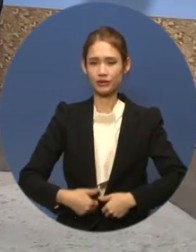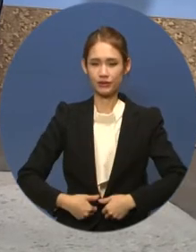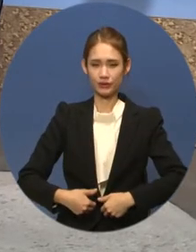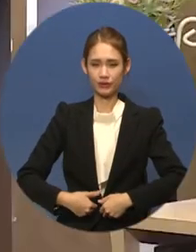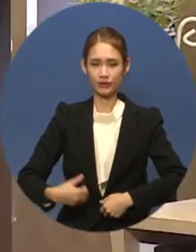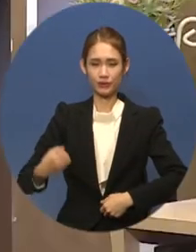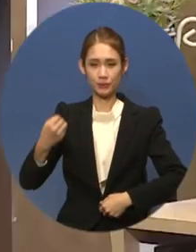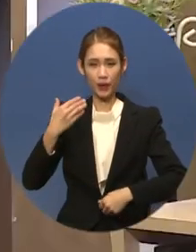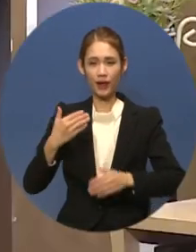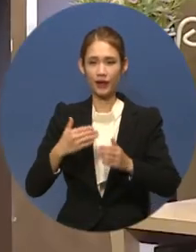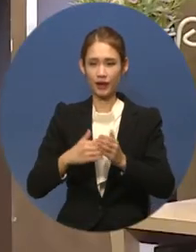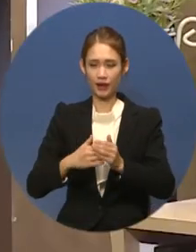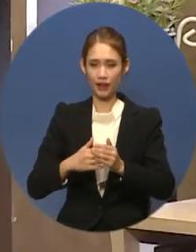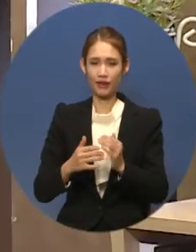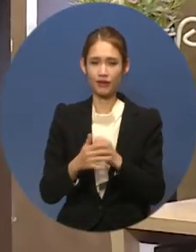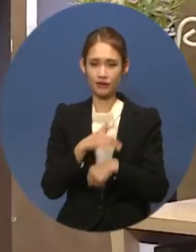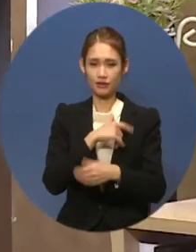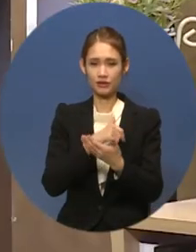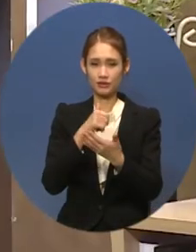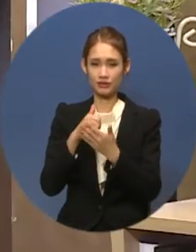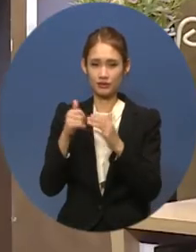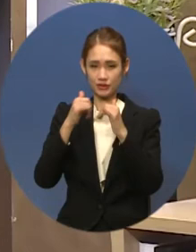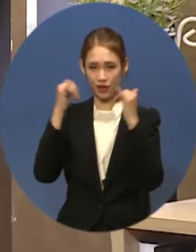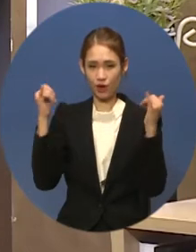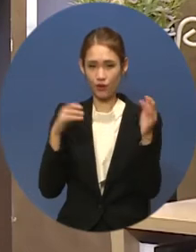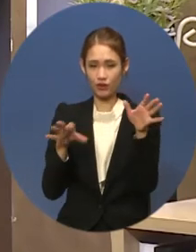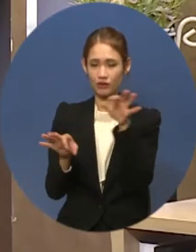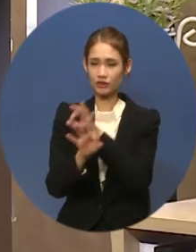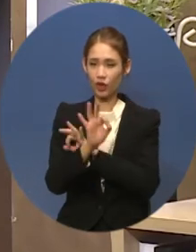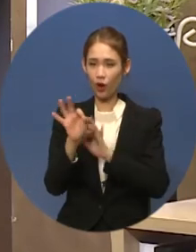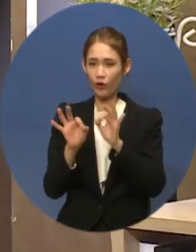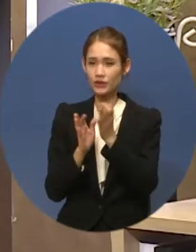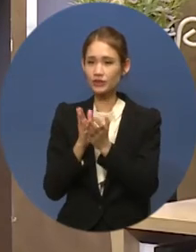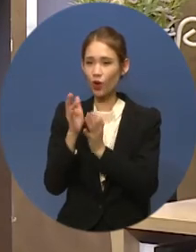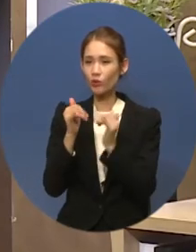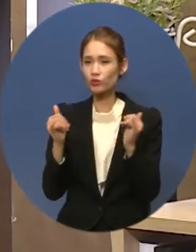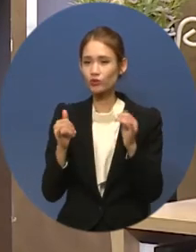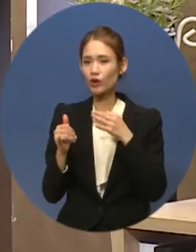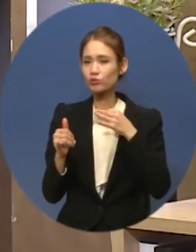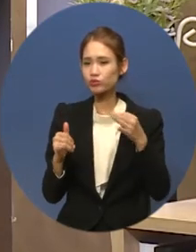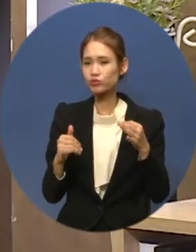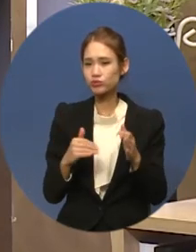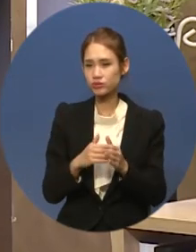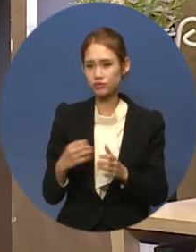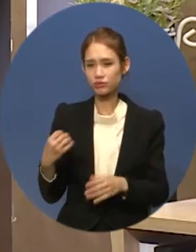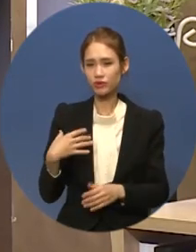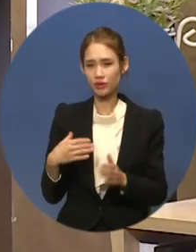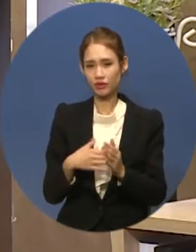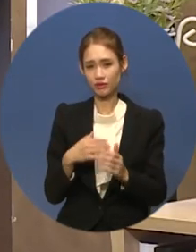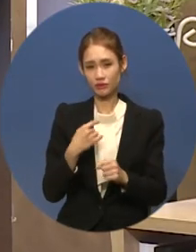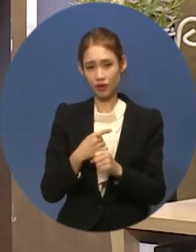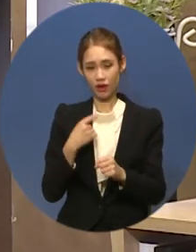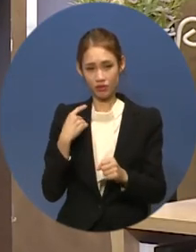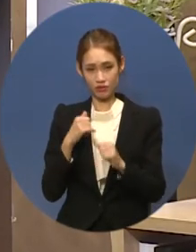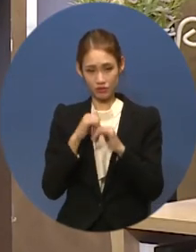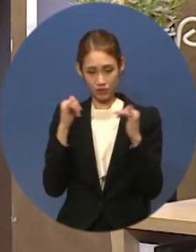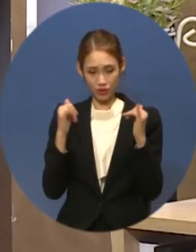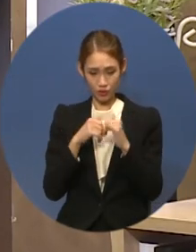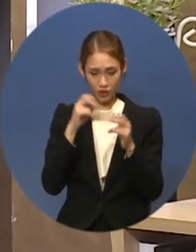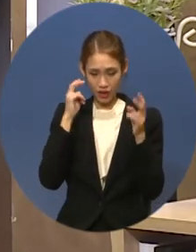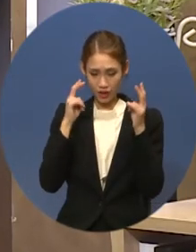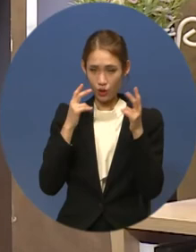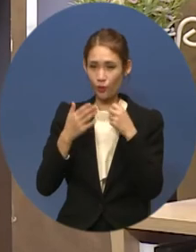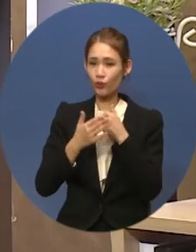해주셨는데 4 이사님께서 는 이제 사회적 경제 전문가 로 도 블리 시를 해요 작년에는 사회적 기업들을 돕기